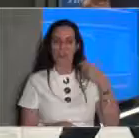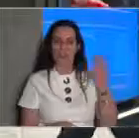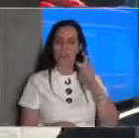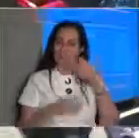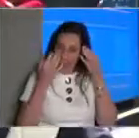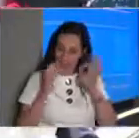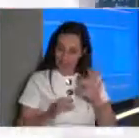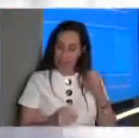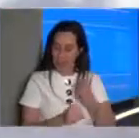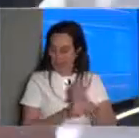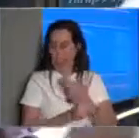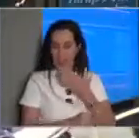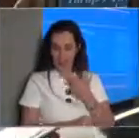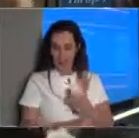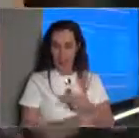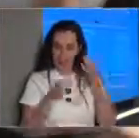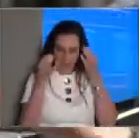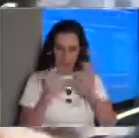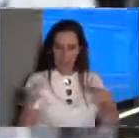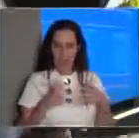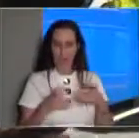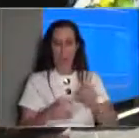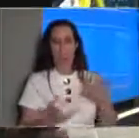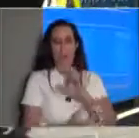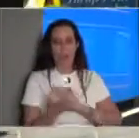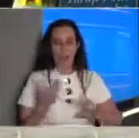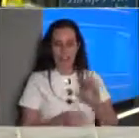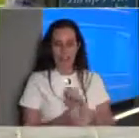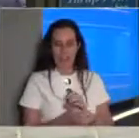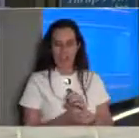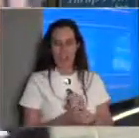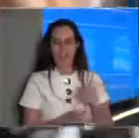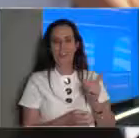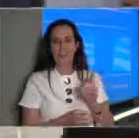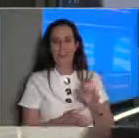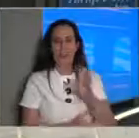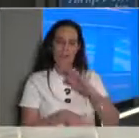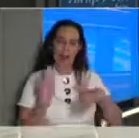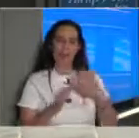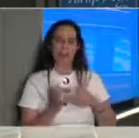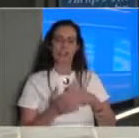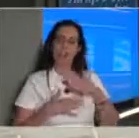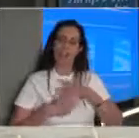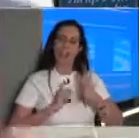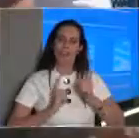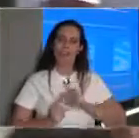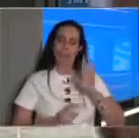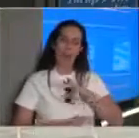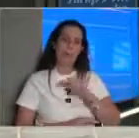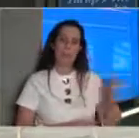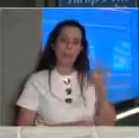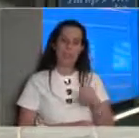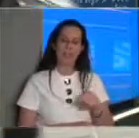צריכים לכבד את המנהג היהודי ולכבד את העם שלו פרובוקציות ו... אנדרלמופיה כלשהי, שלאהוב אחד את השני גם בנושא